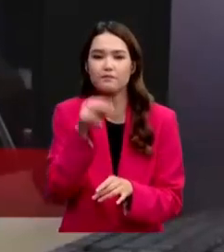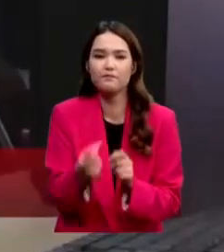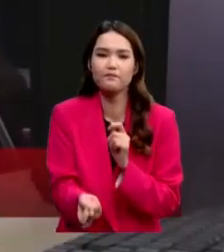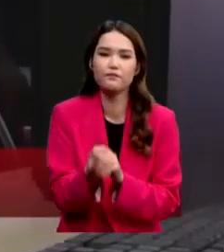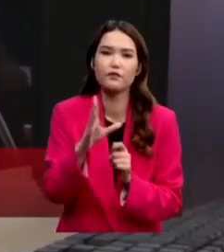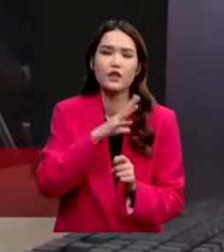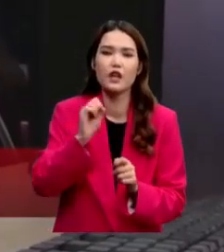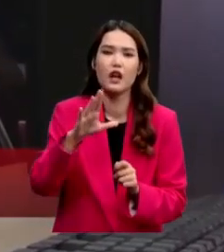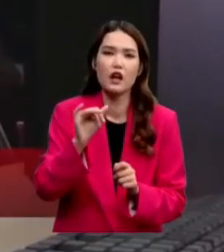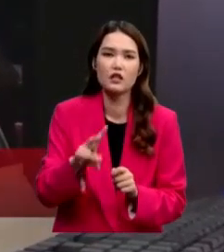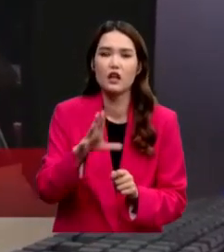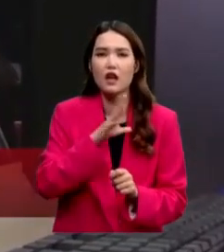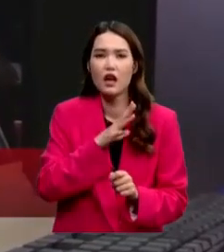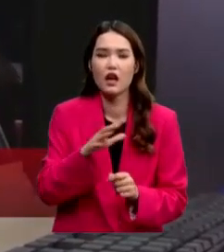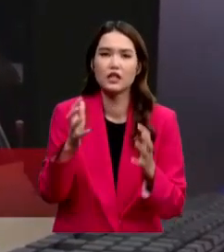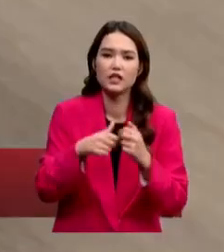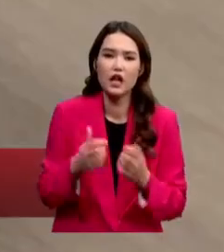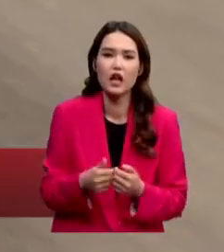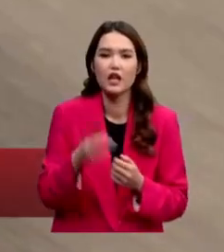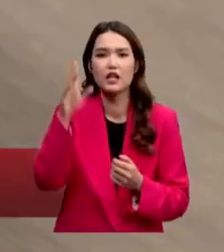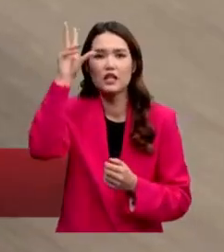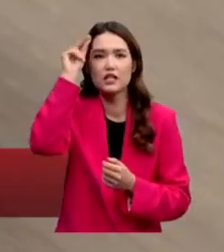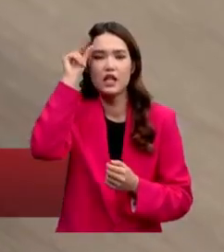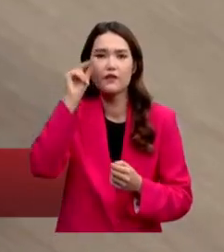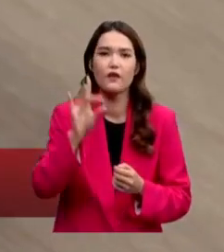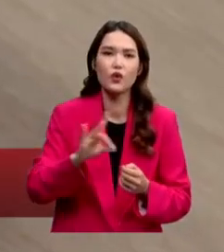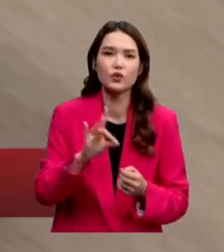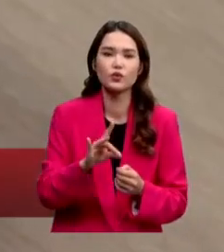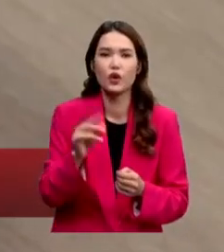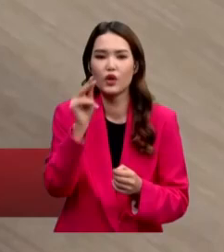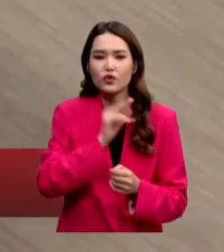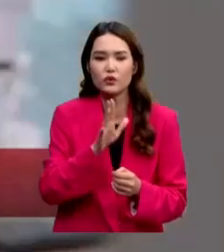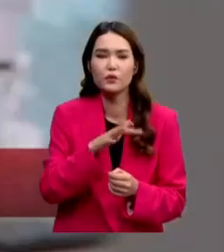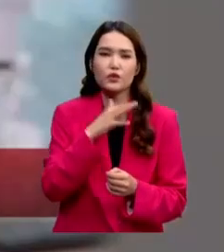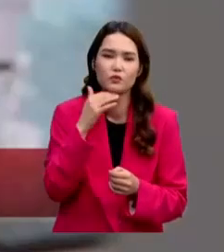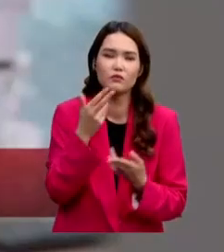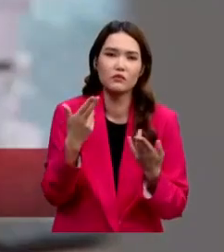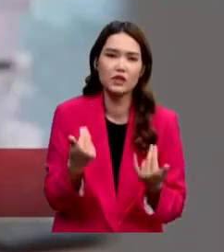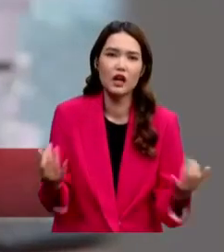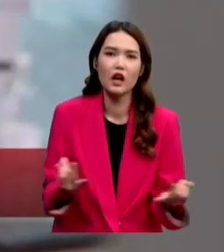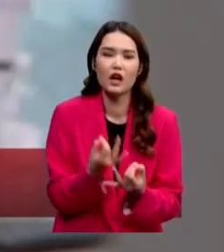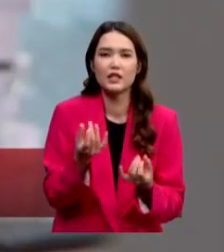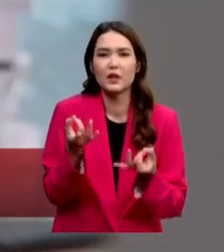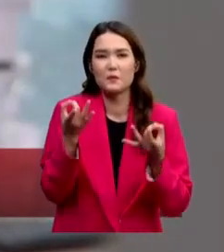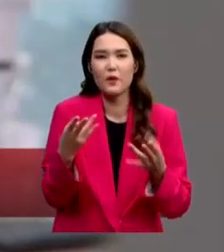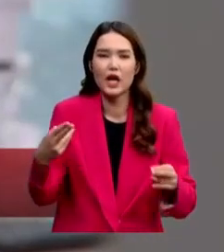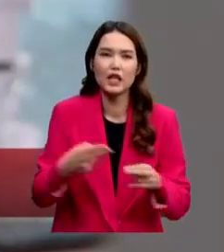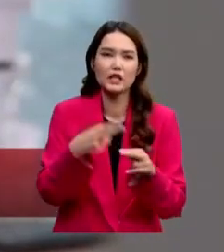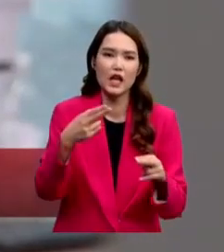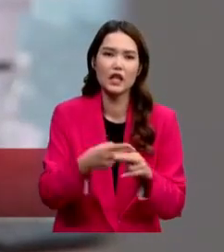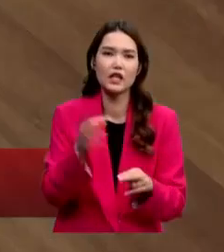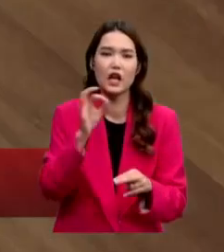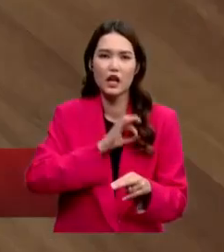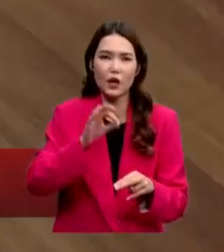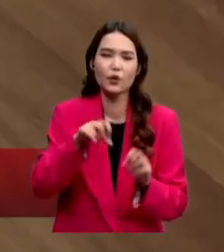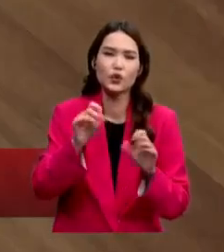IT мамандар серверді жөндеуге немесе цифрлық жүйенің мінсіз жұмыс істеуіне ешкім мүдделі емес дейді. Немесе әдейі кедергі келтіретін пайда күнемдер